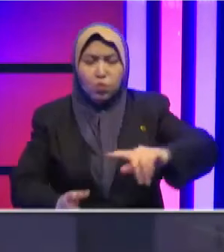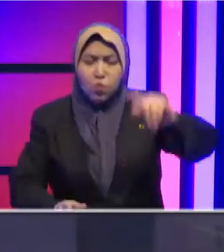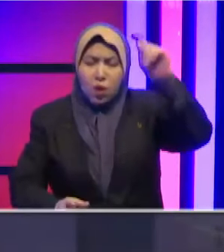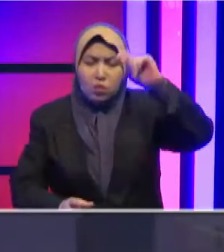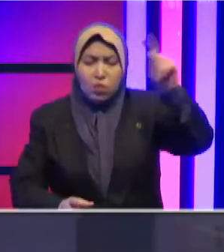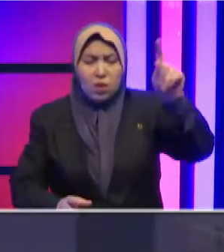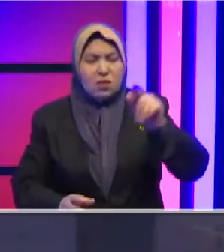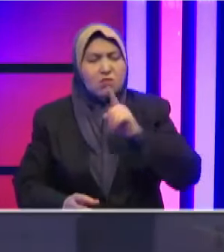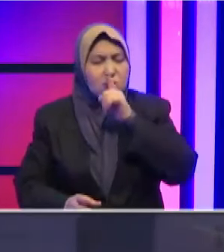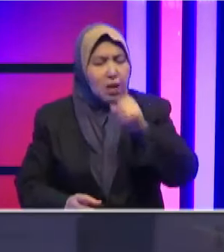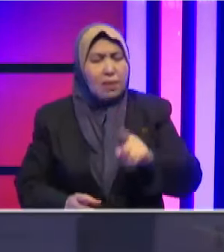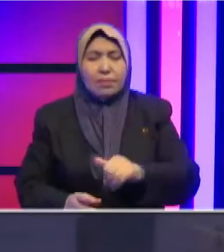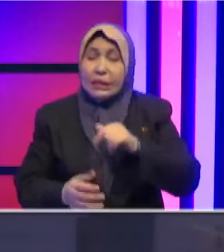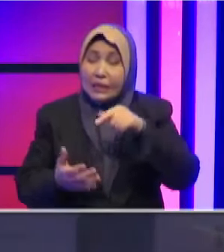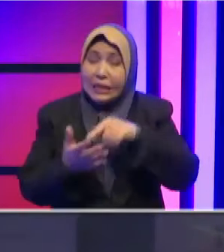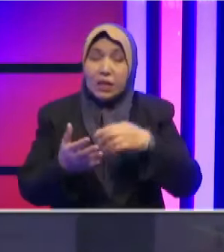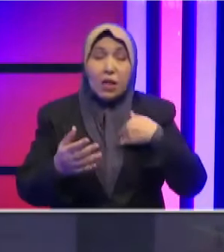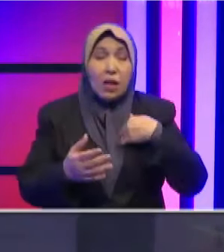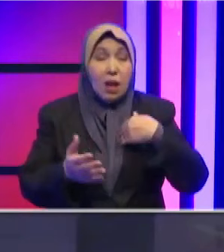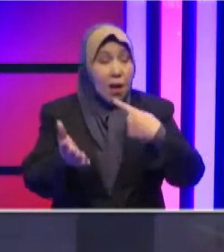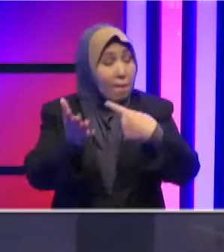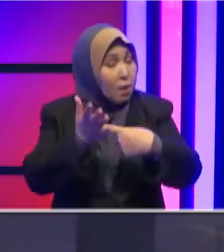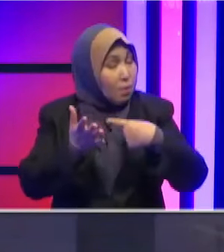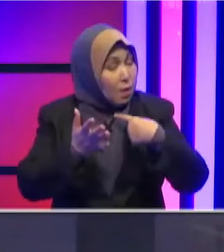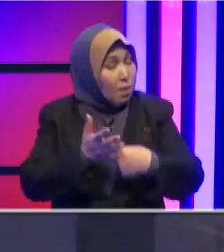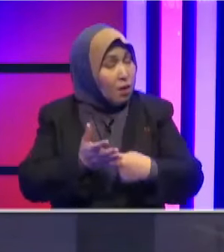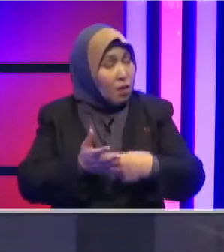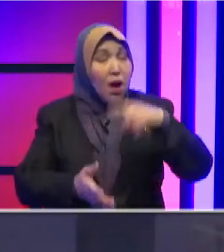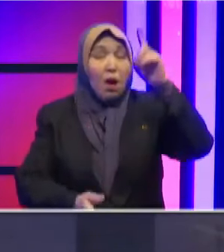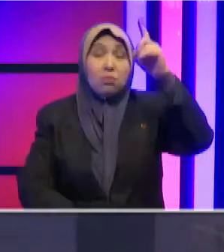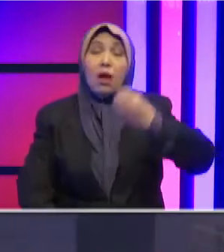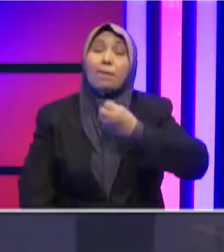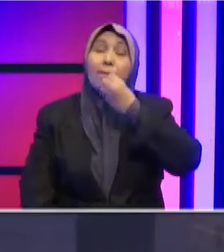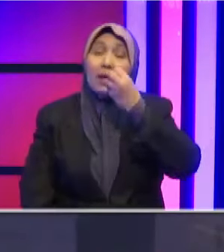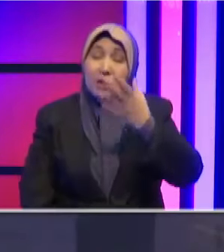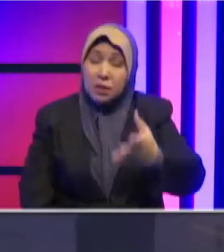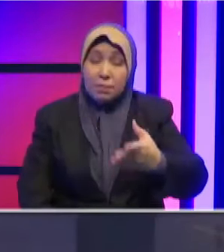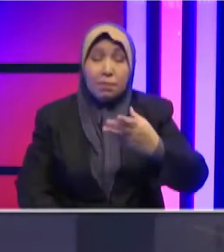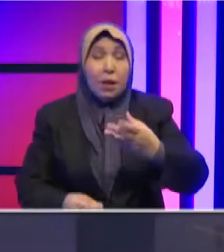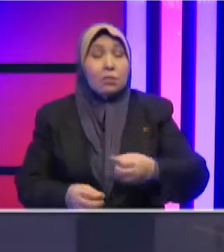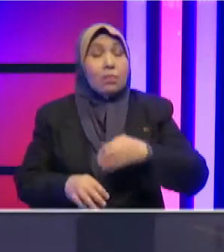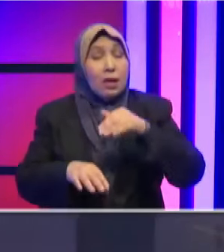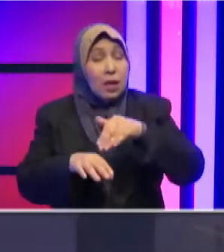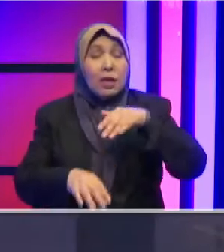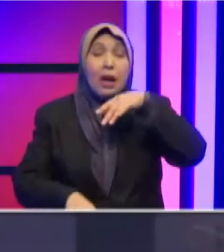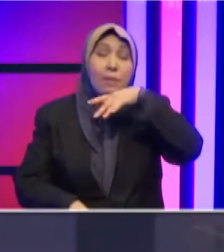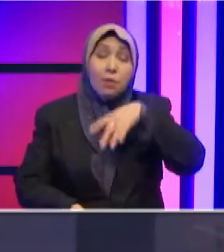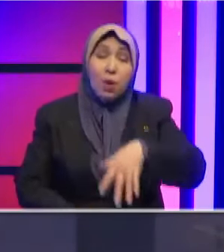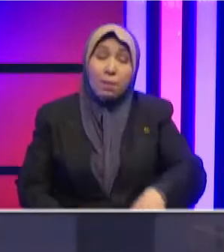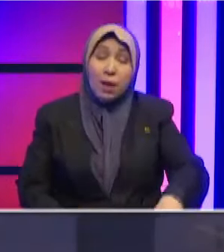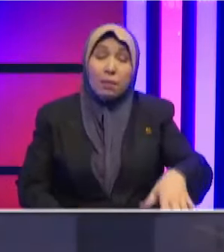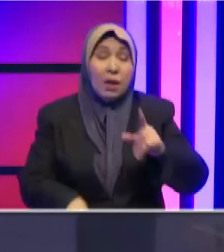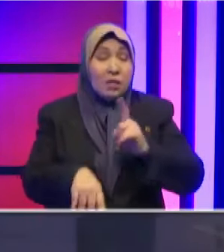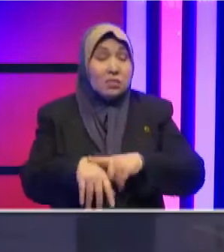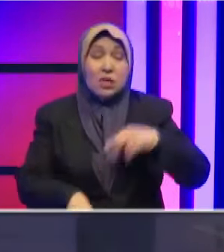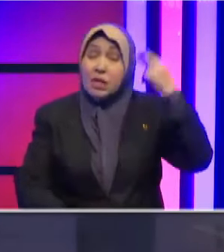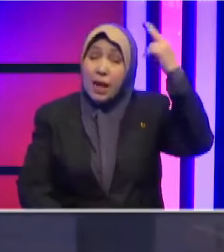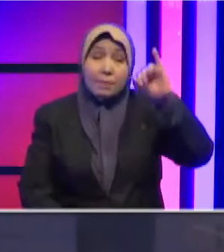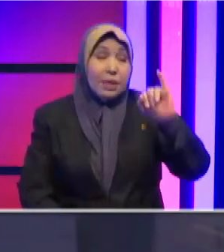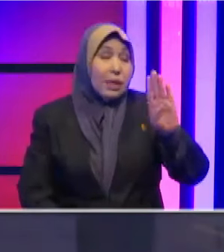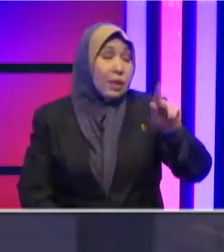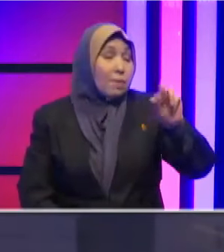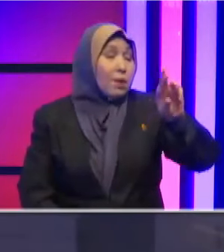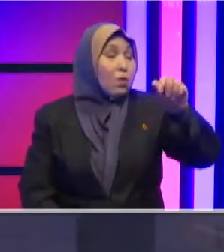kholdun ini merupakan hujjah yang Allah berikan kepada lebih Muhammad Shallallahu Alaihi Wasallam ketika Nabi Ibrahim